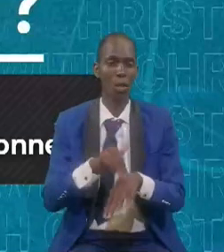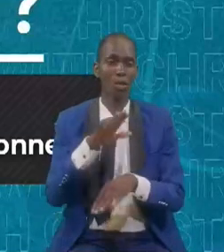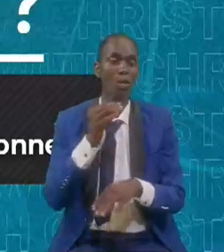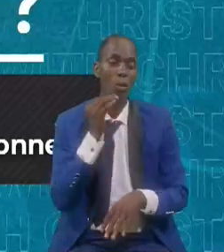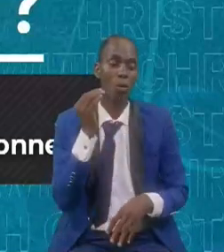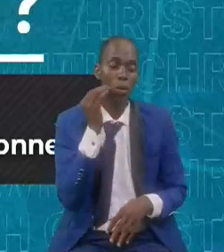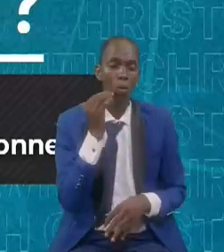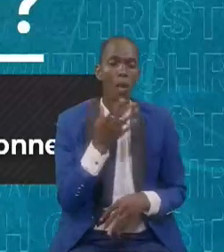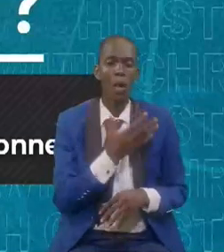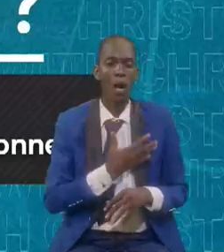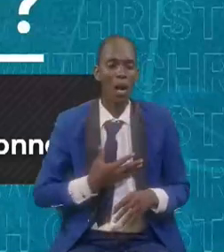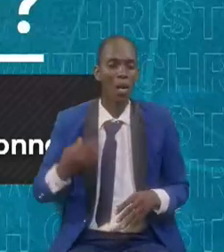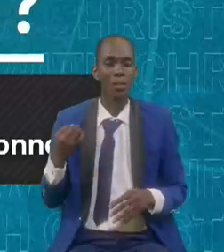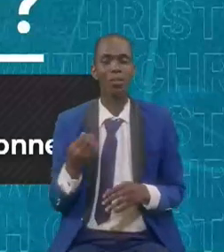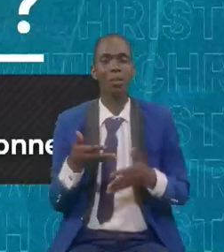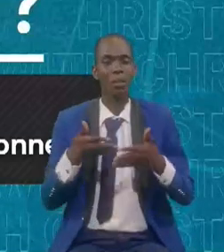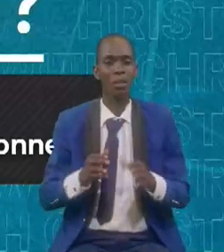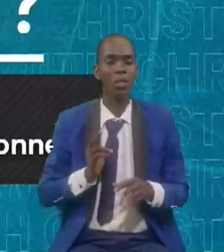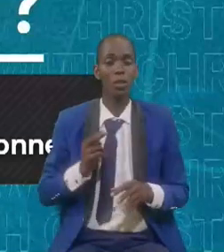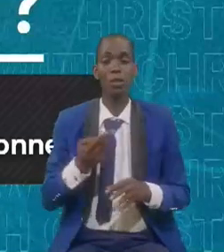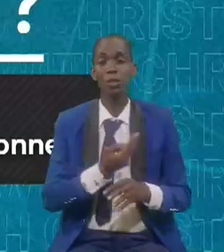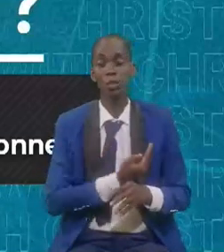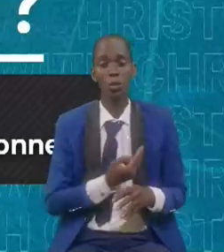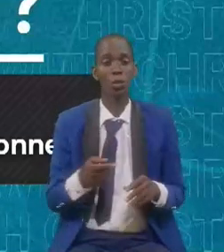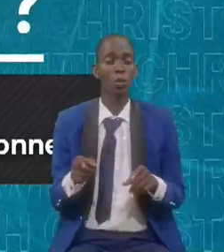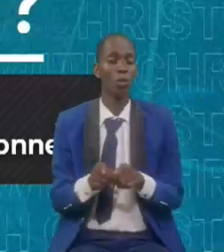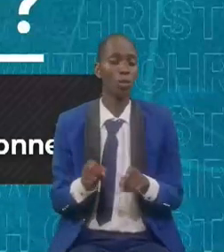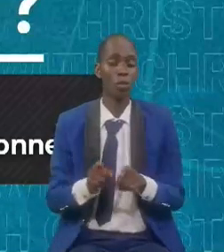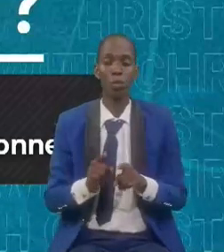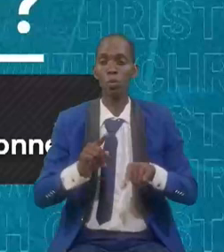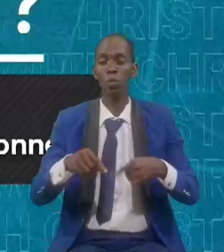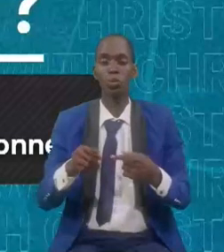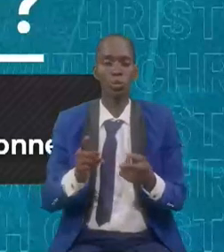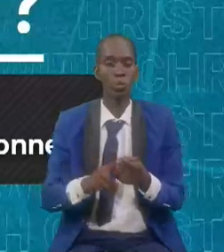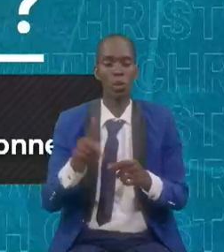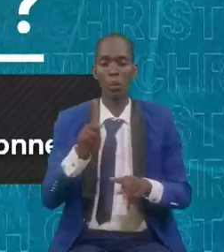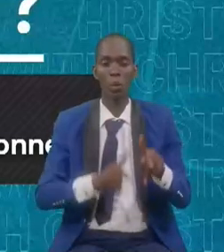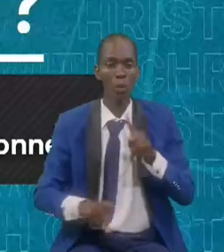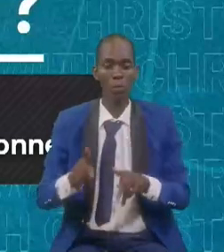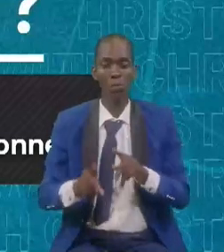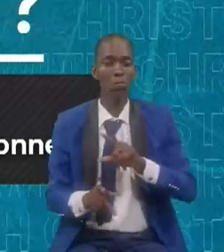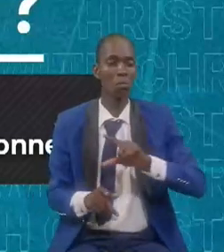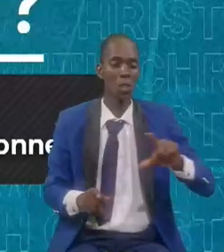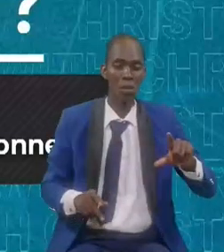aidez-les, s'il vous plaît. Et prenons tous les détails. Occupons-nous de tout le monde, s'il vous plaît.